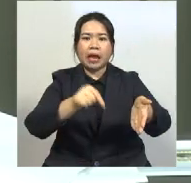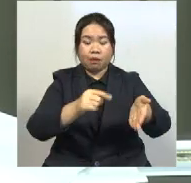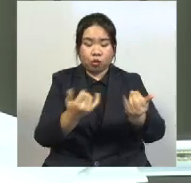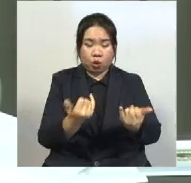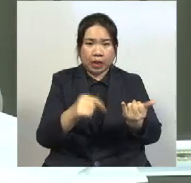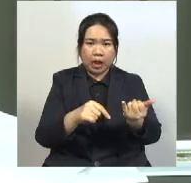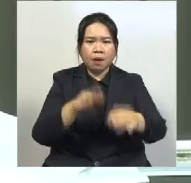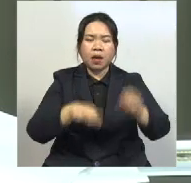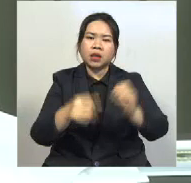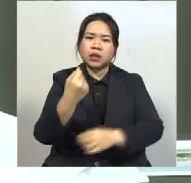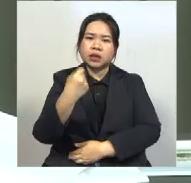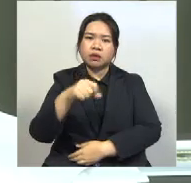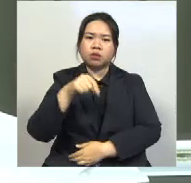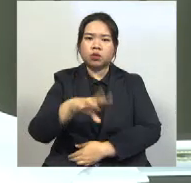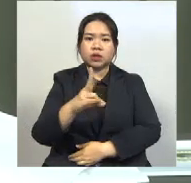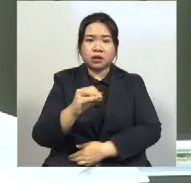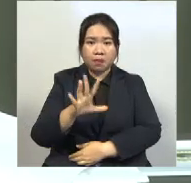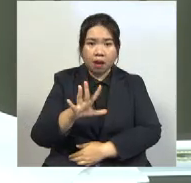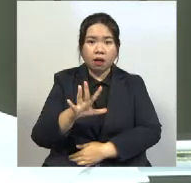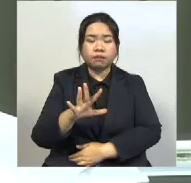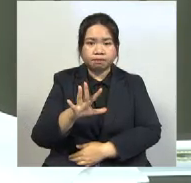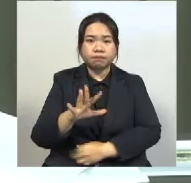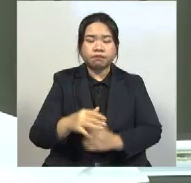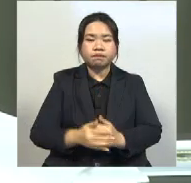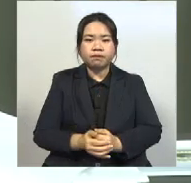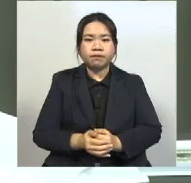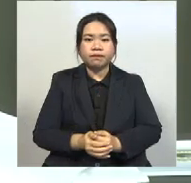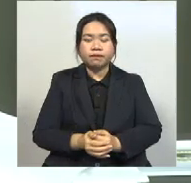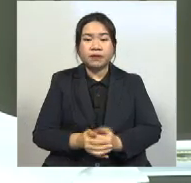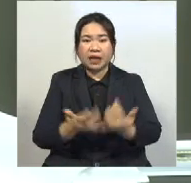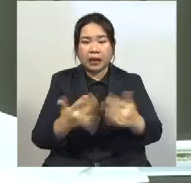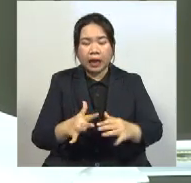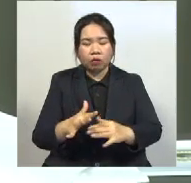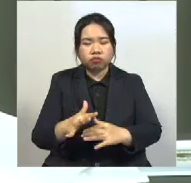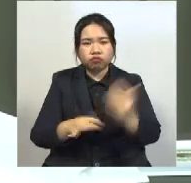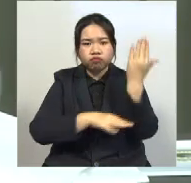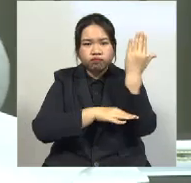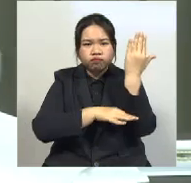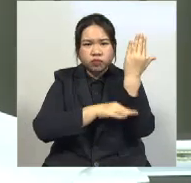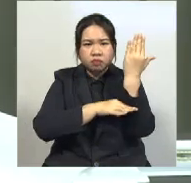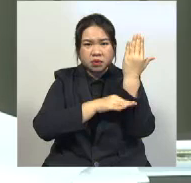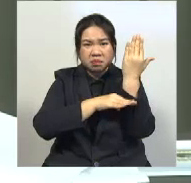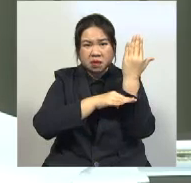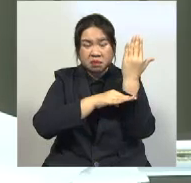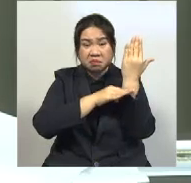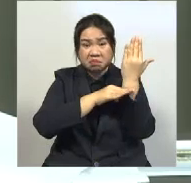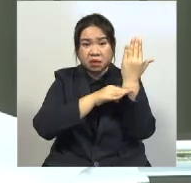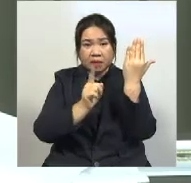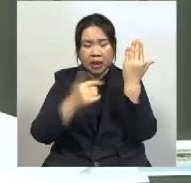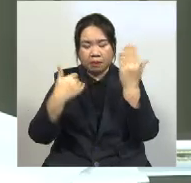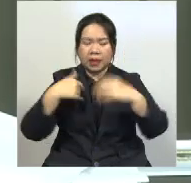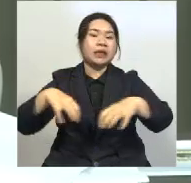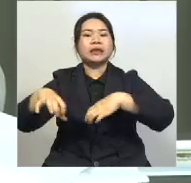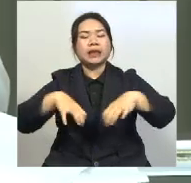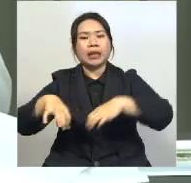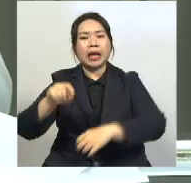นี้ 10.75 นะครับแล้วจะสูงสุดที่คาดการไว้ด้วยวิธีการบริหารจัดการดังกล่า